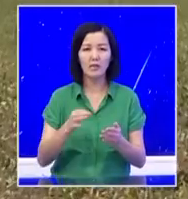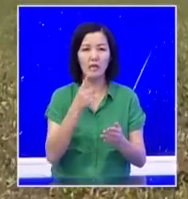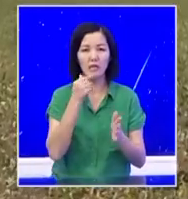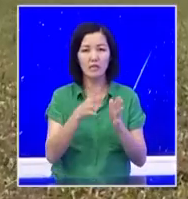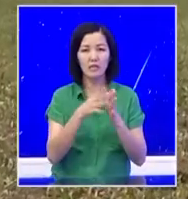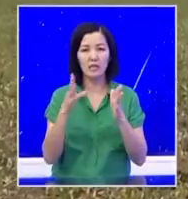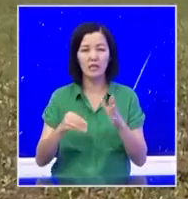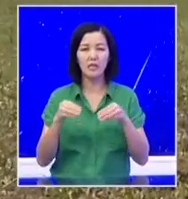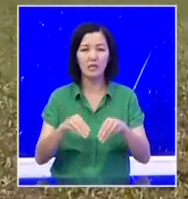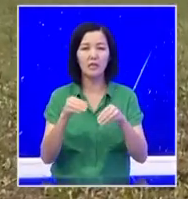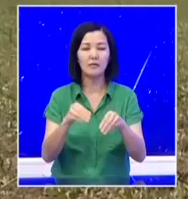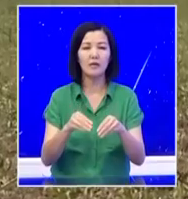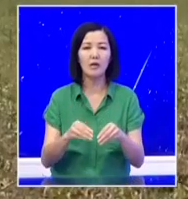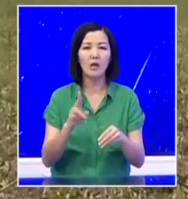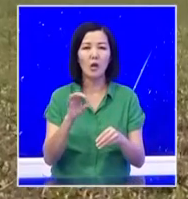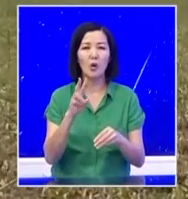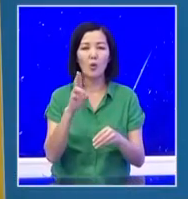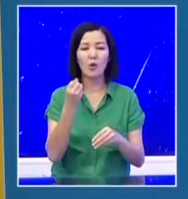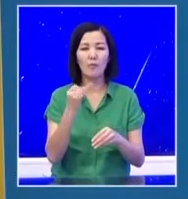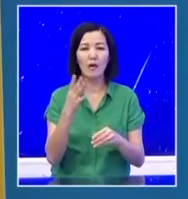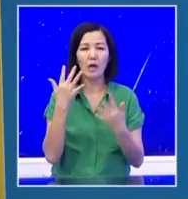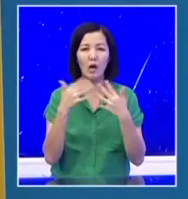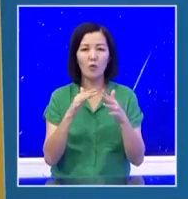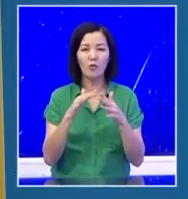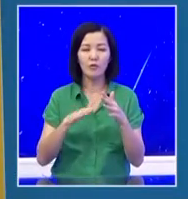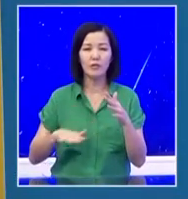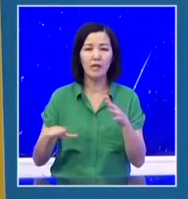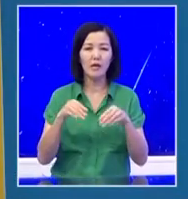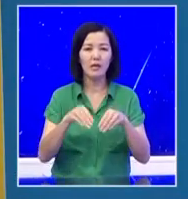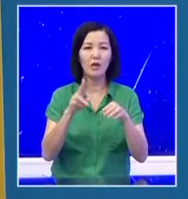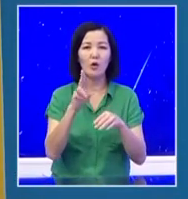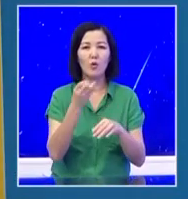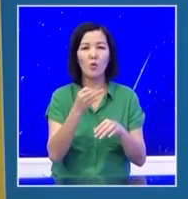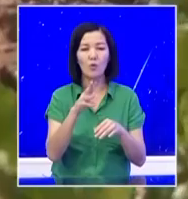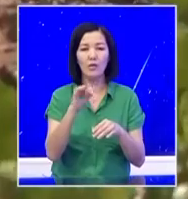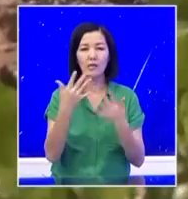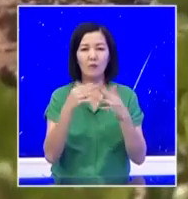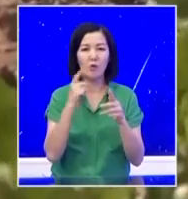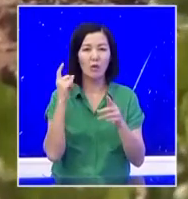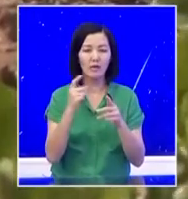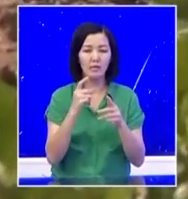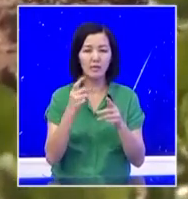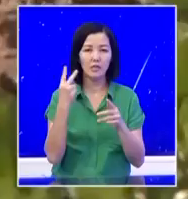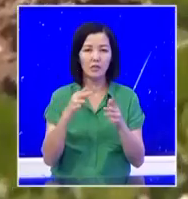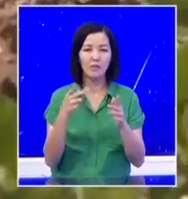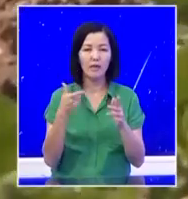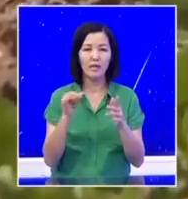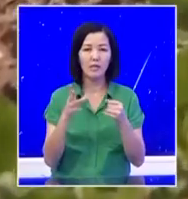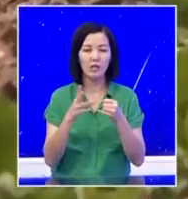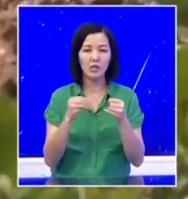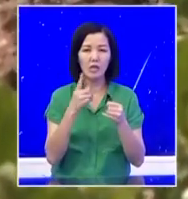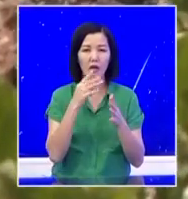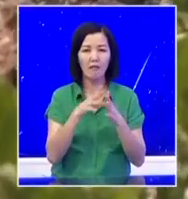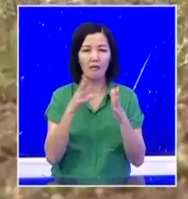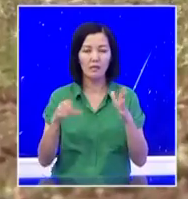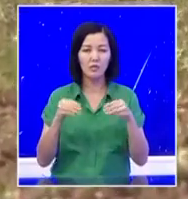шаруа қожалығы сепкен. Бірі Көлбай ауылдық округінде орналасқан Қойтасов жекеменшік серіктестігі. Мұнда 20 гектар алқапқа қант